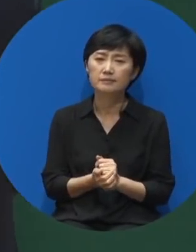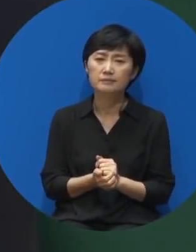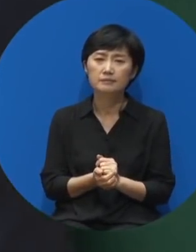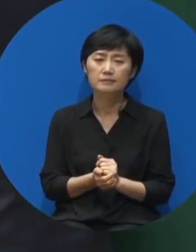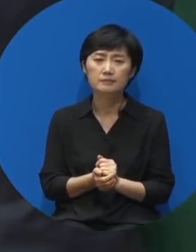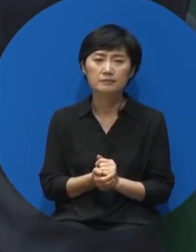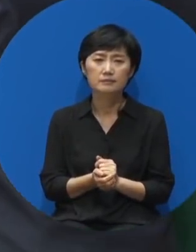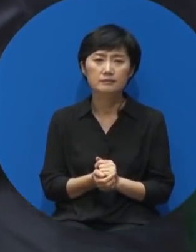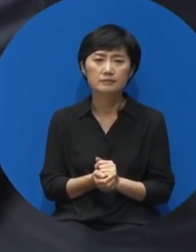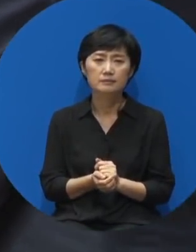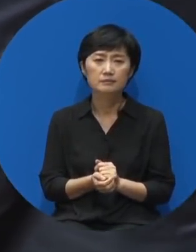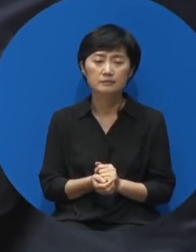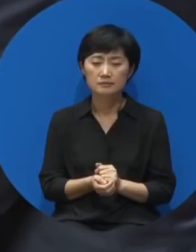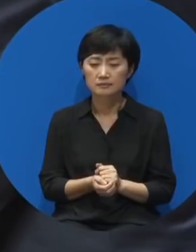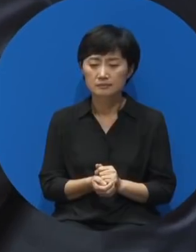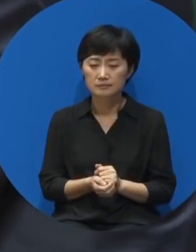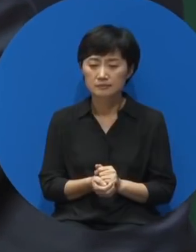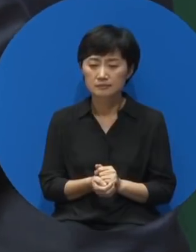在传道者各位祷告的时候，发生怎样的事情呢？